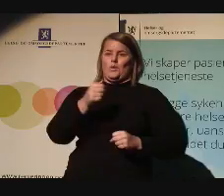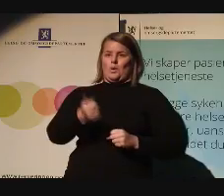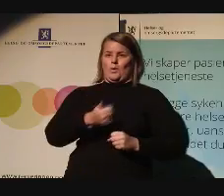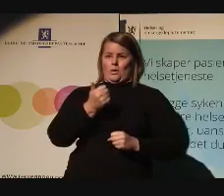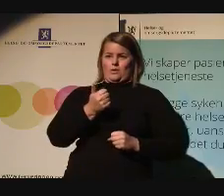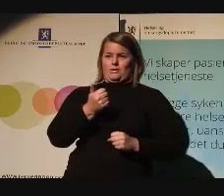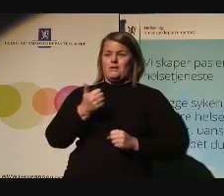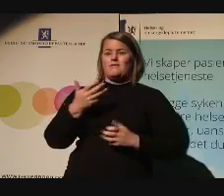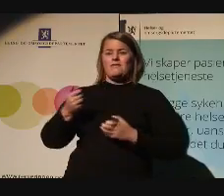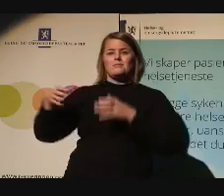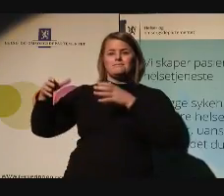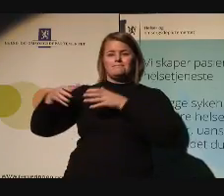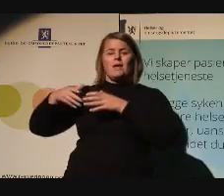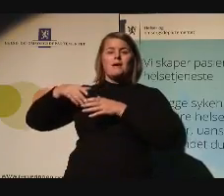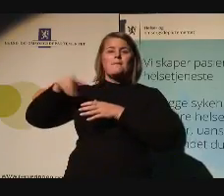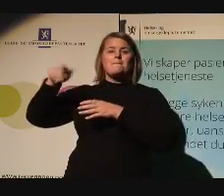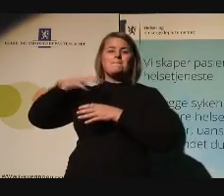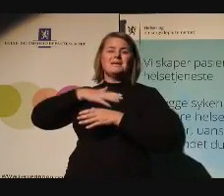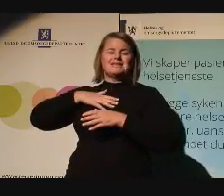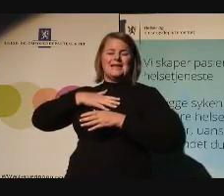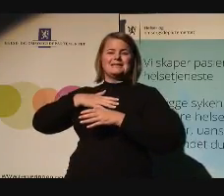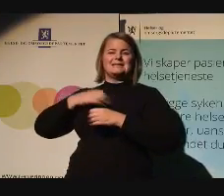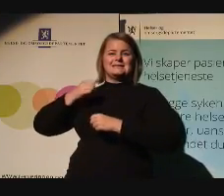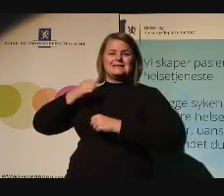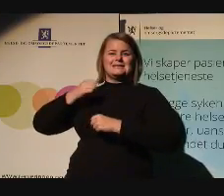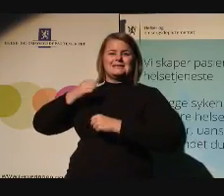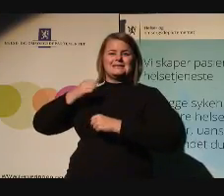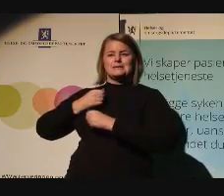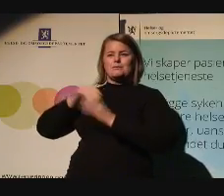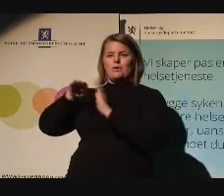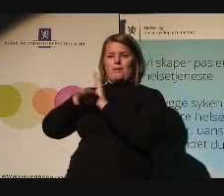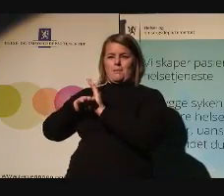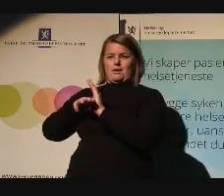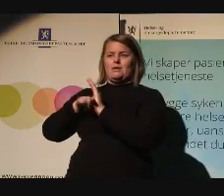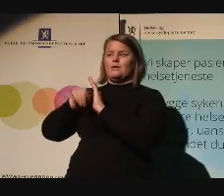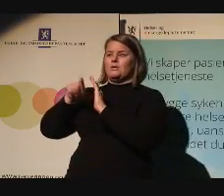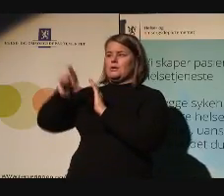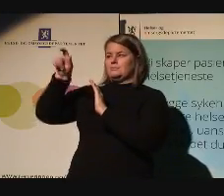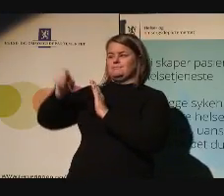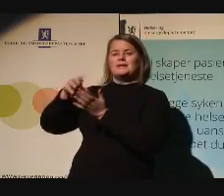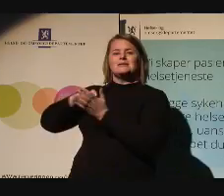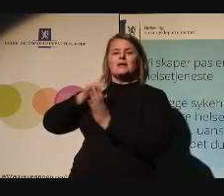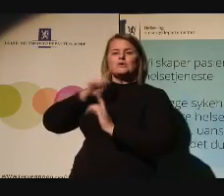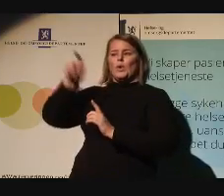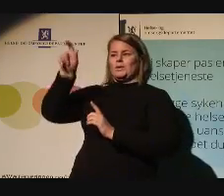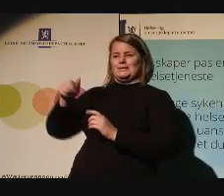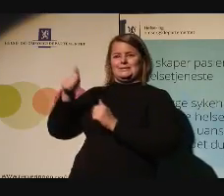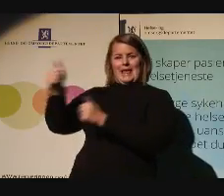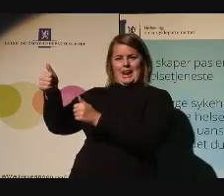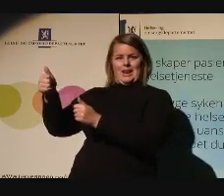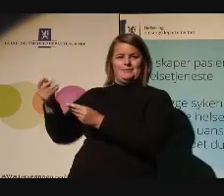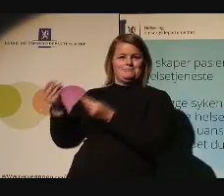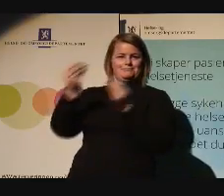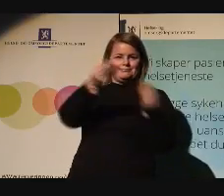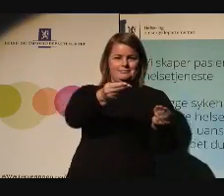fra pasientsikkerhetsprogrammet. Og det statsråden selv som vil foreta prisutdelingen. Velkommen opp, statsråd.